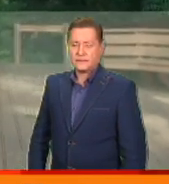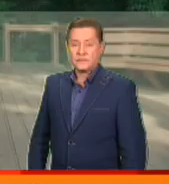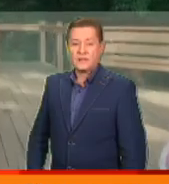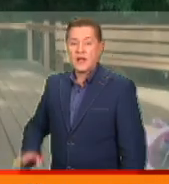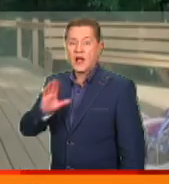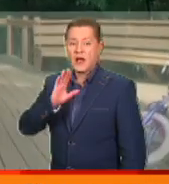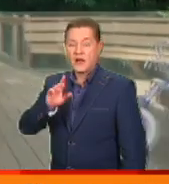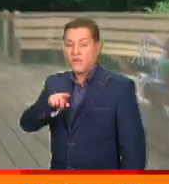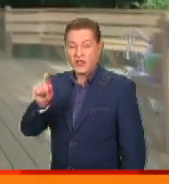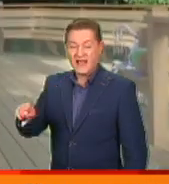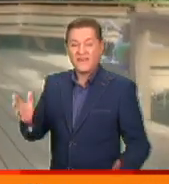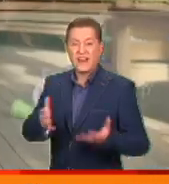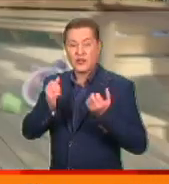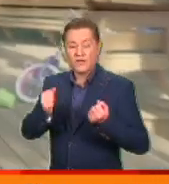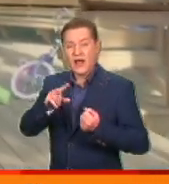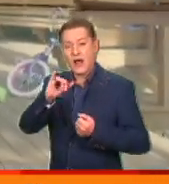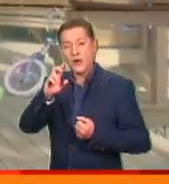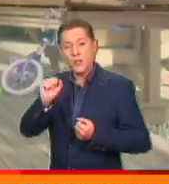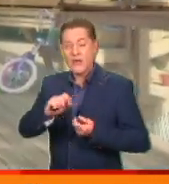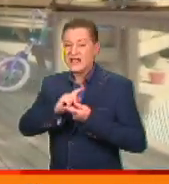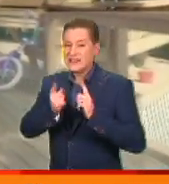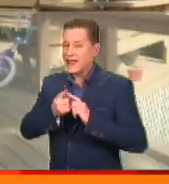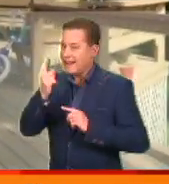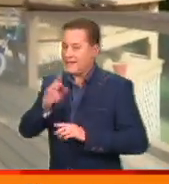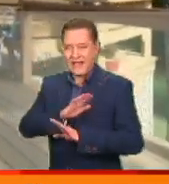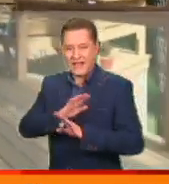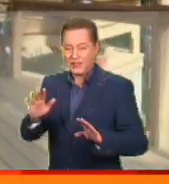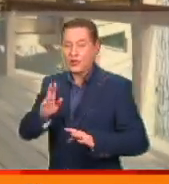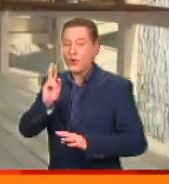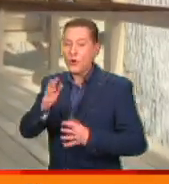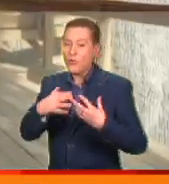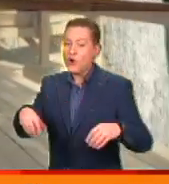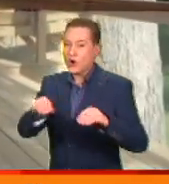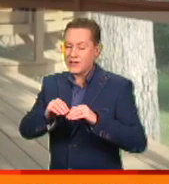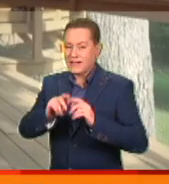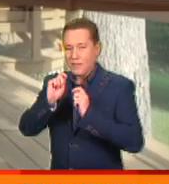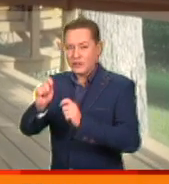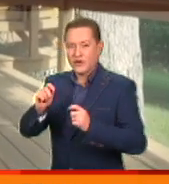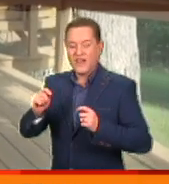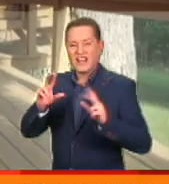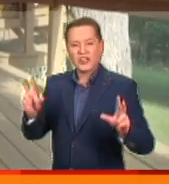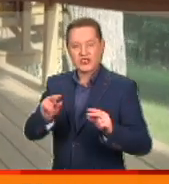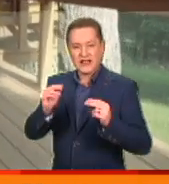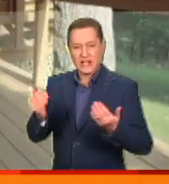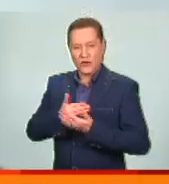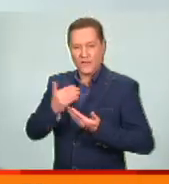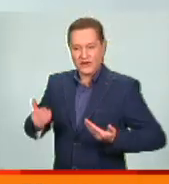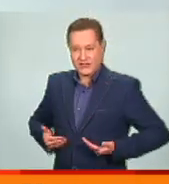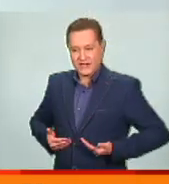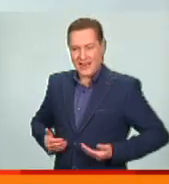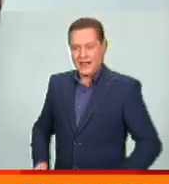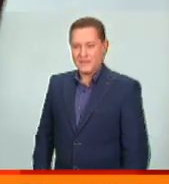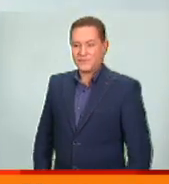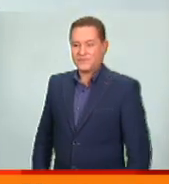Вони врятували її, одначе Люба стала не єдиною, кому родина Девіс подарувала шанс на нове життя. I had this